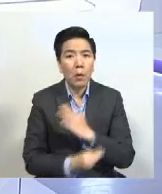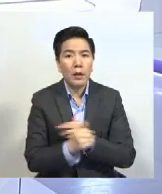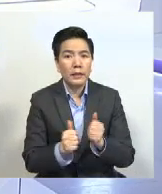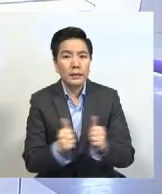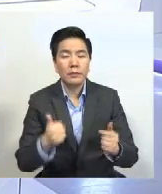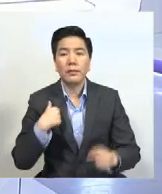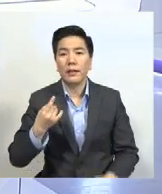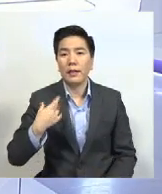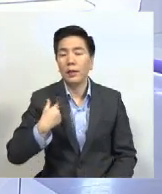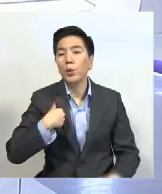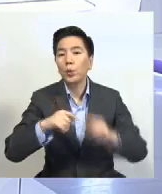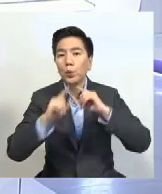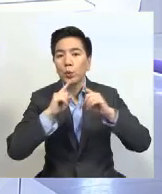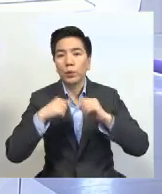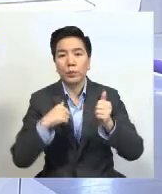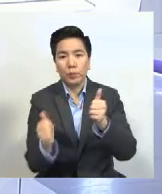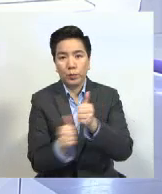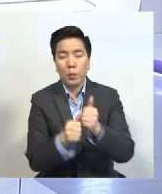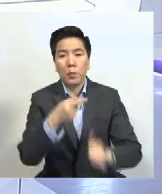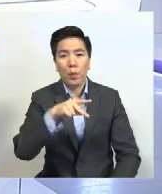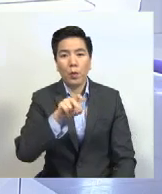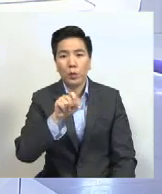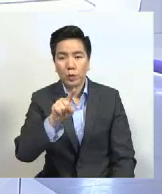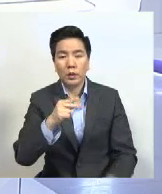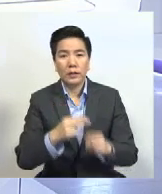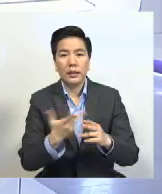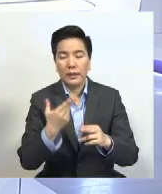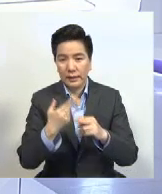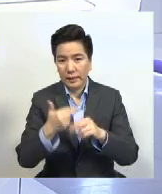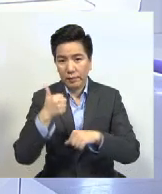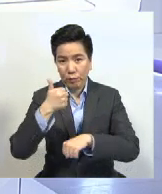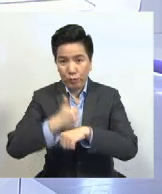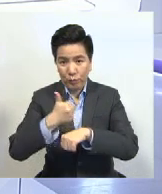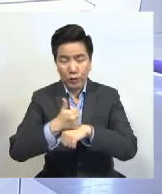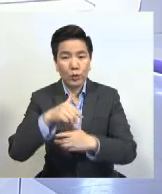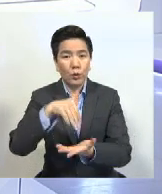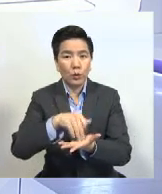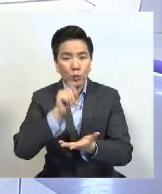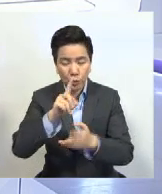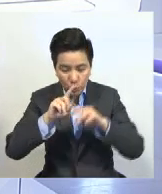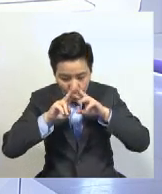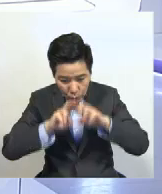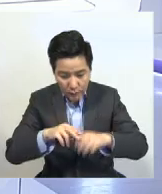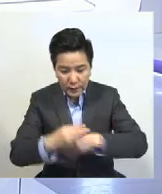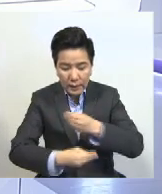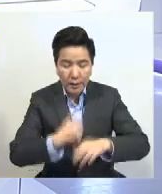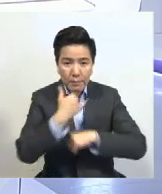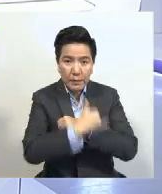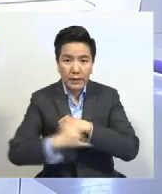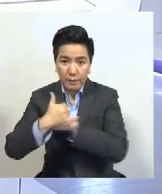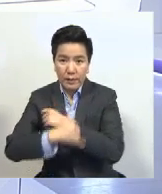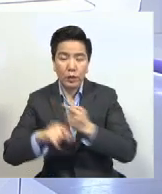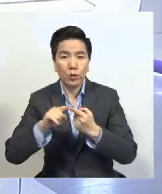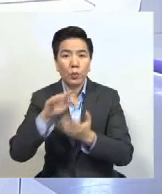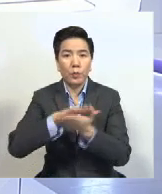งนี้บ้างนะคะเราจะไปพูดคุยกับผู้ช่วยศาสตราจารย์ดร.อัจฉริสารวานิชผู้อำนวยการศูนย์ศึกษาการค้าระหว่างประเทศมห